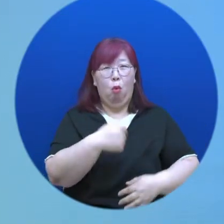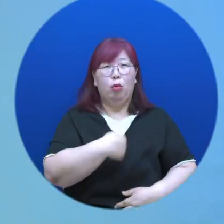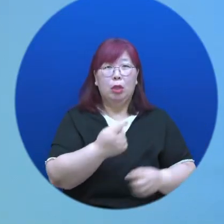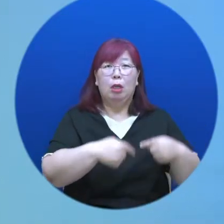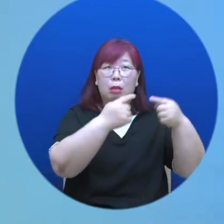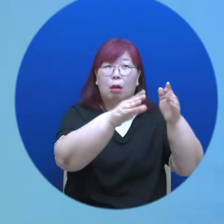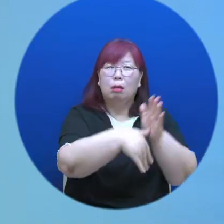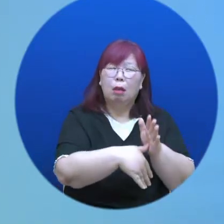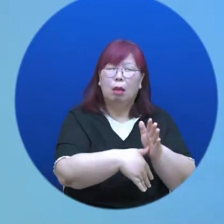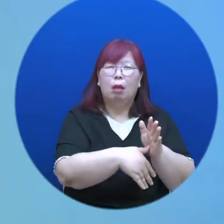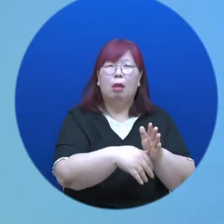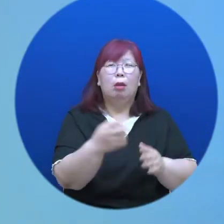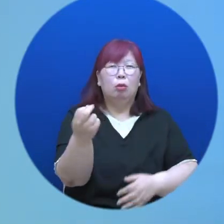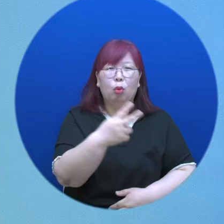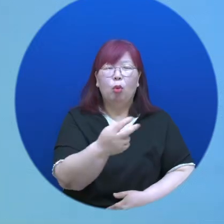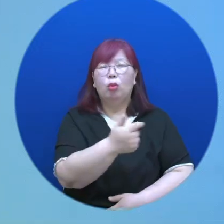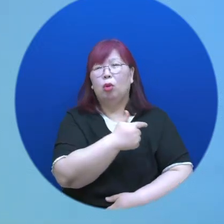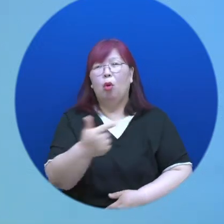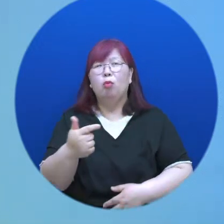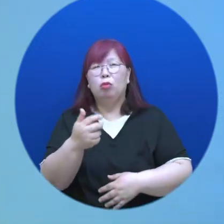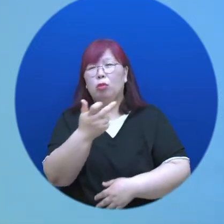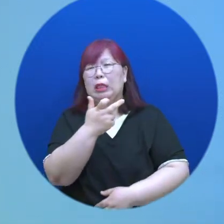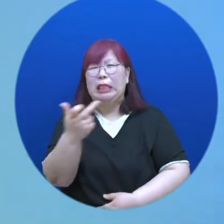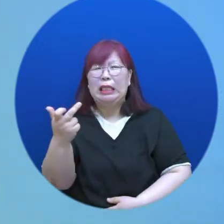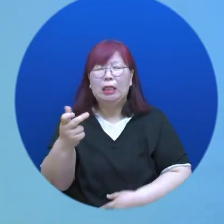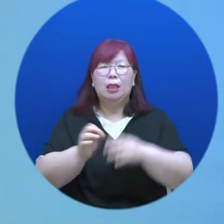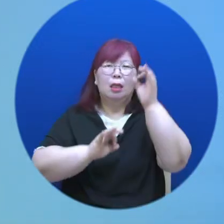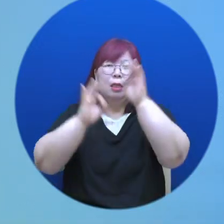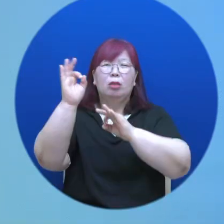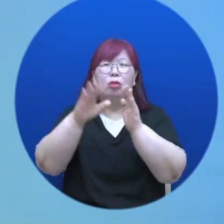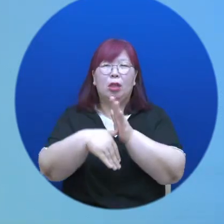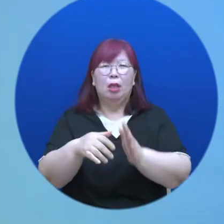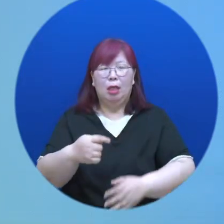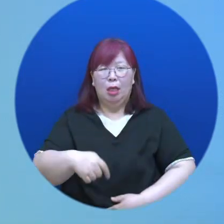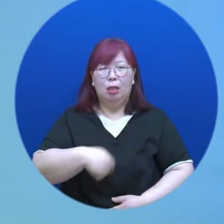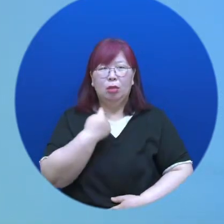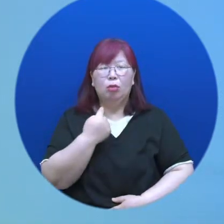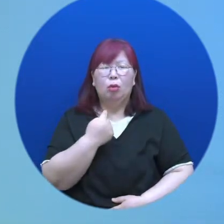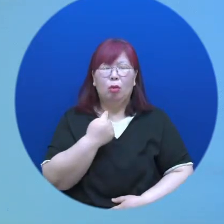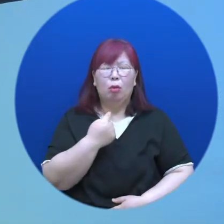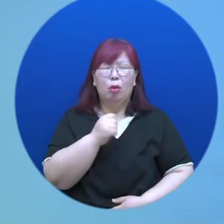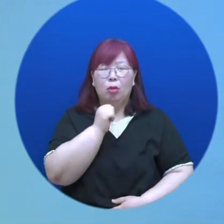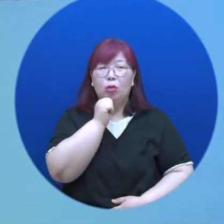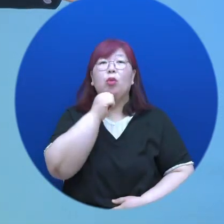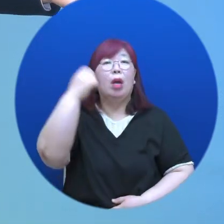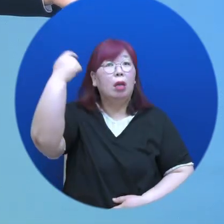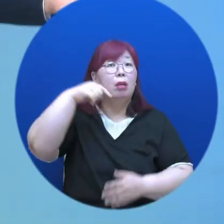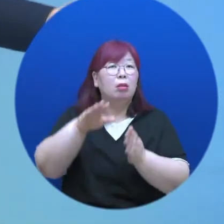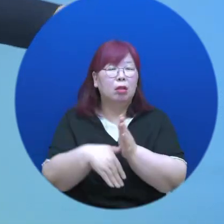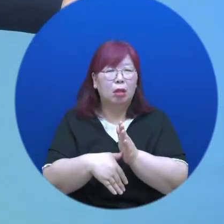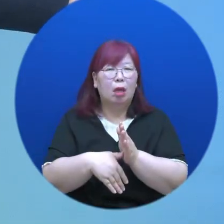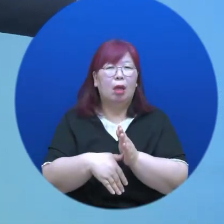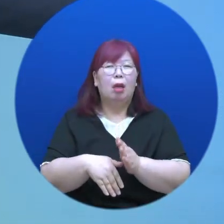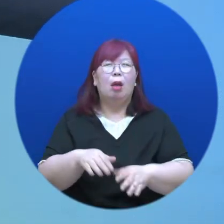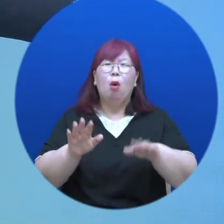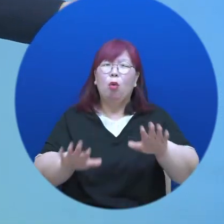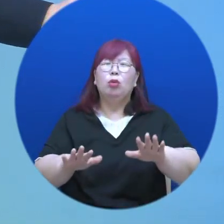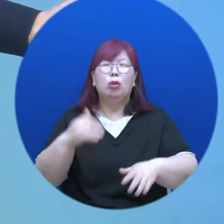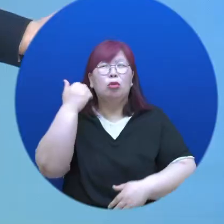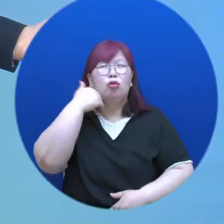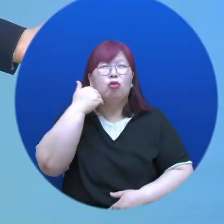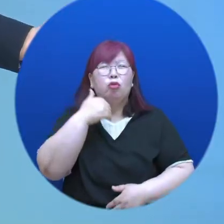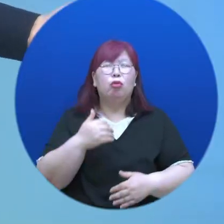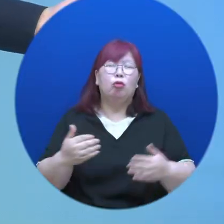너무 큰 실수를 했어요. 그래서 나 자신이 너무 비참하게 느껴질 때, 오늘만큼은 정말 누군가의 품에